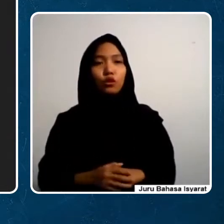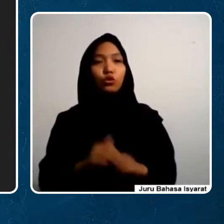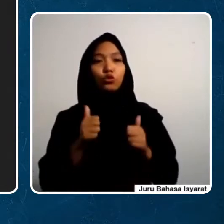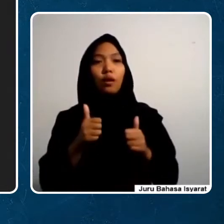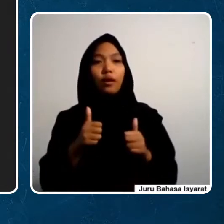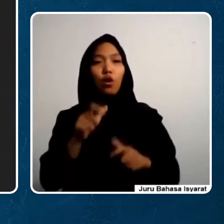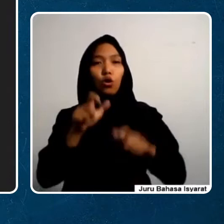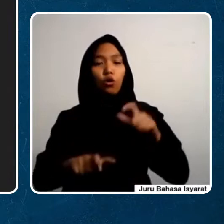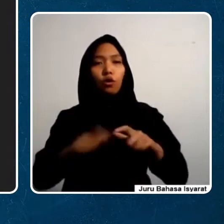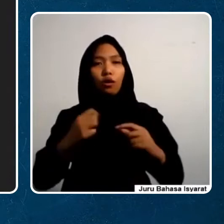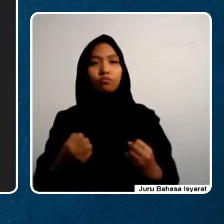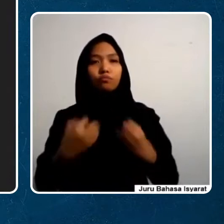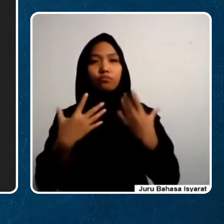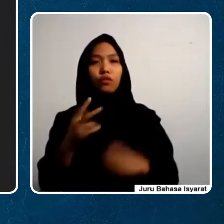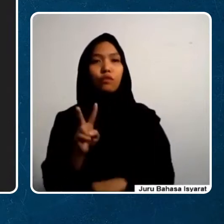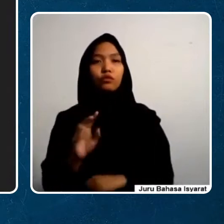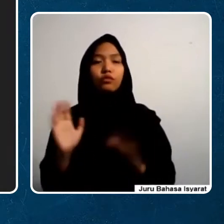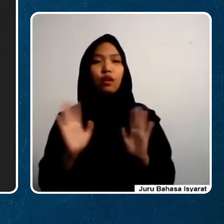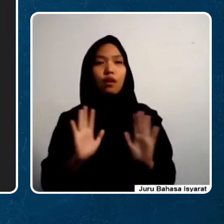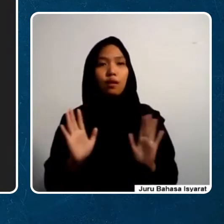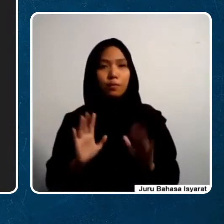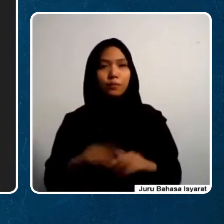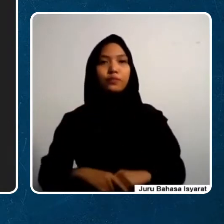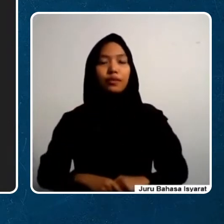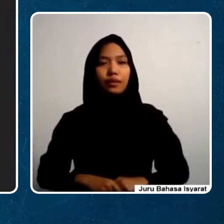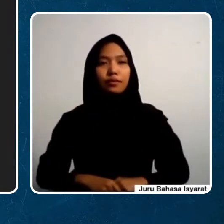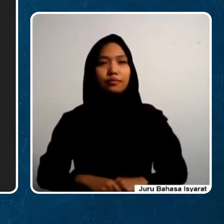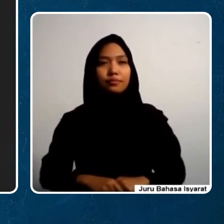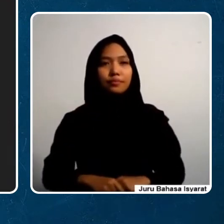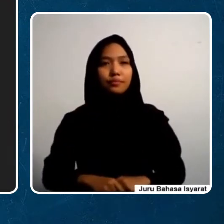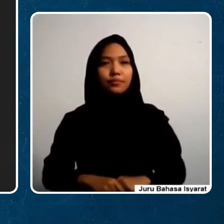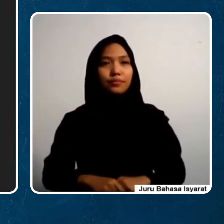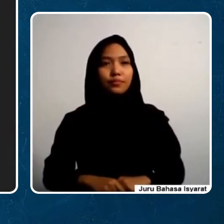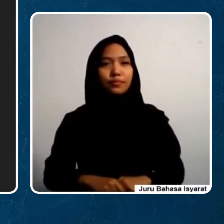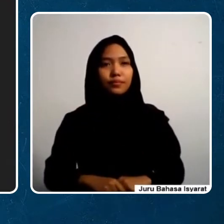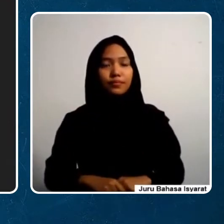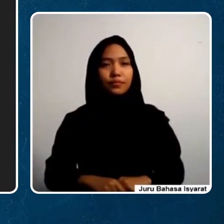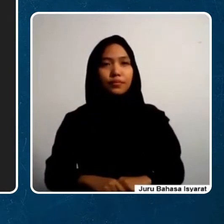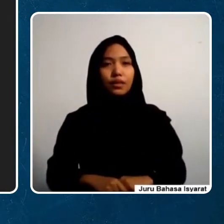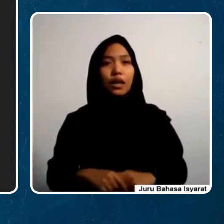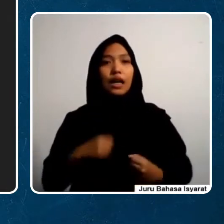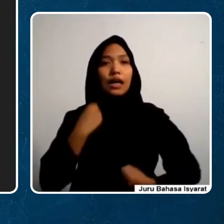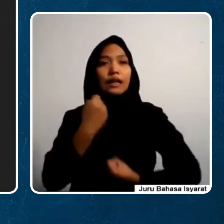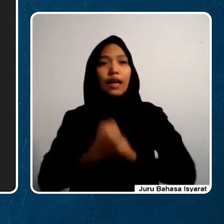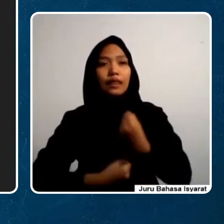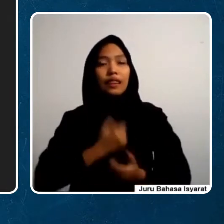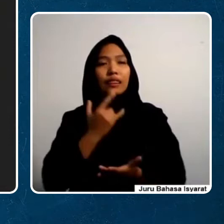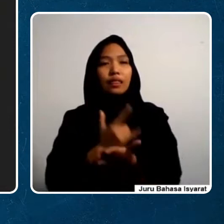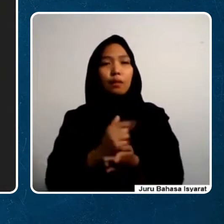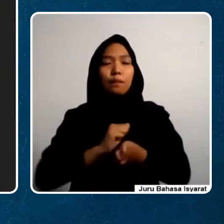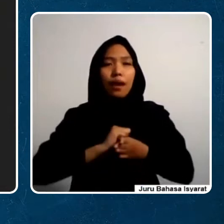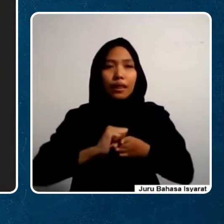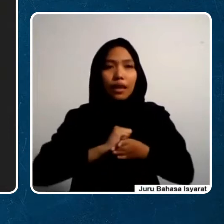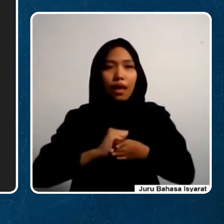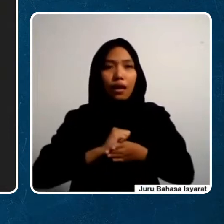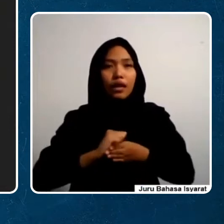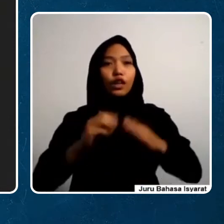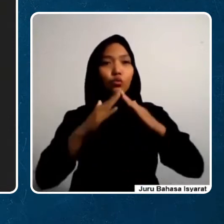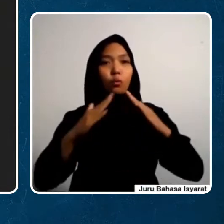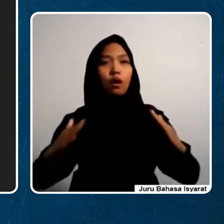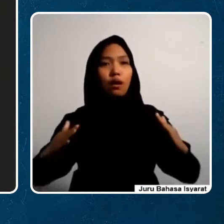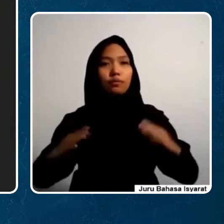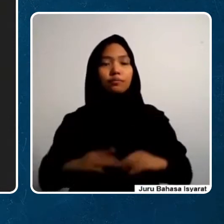Jadi selama ini kegiatan kami tetap berlatih di rumah, menjaga kebugaran dan